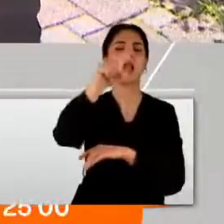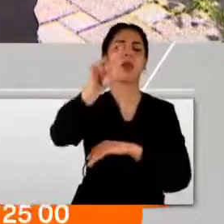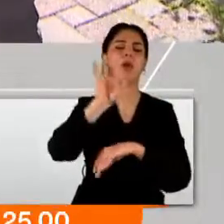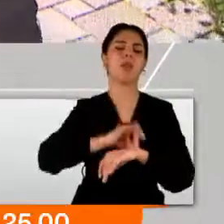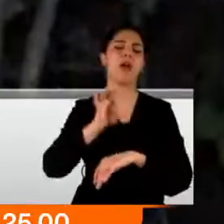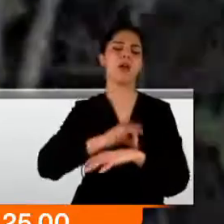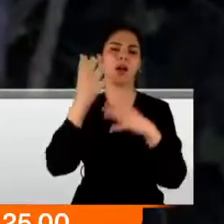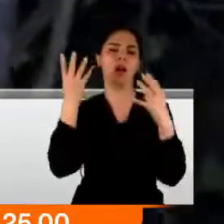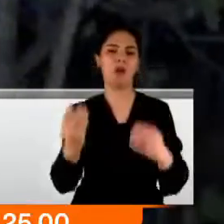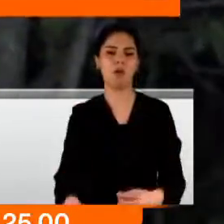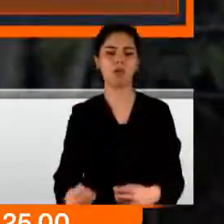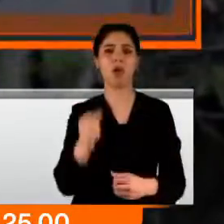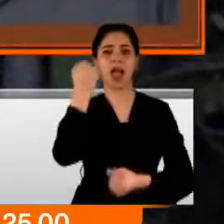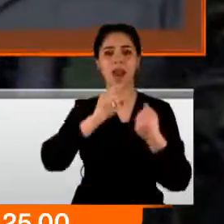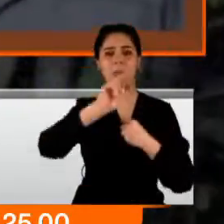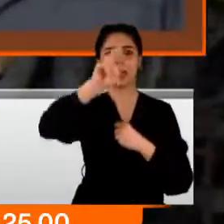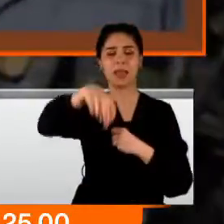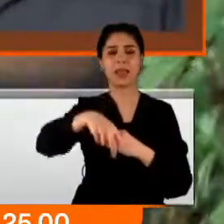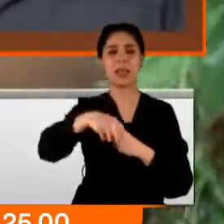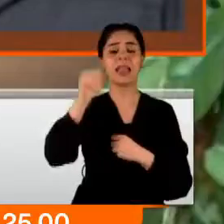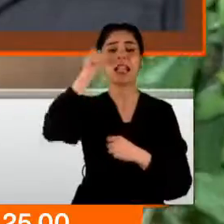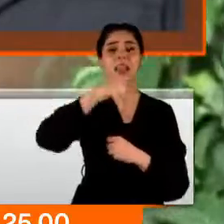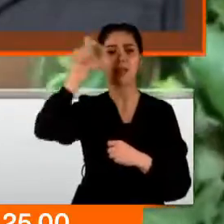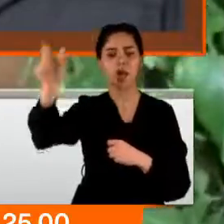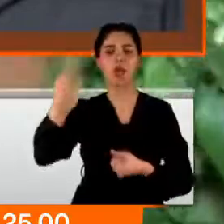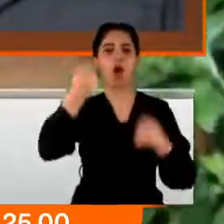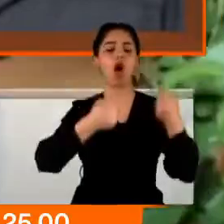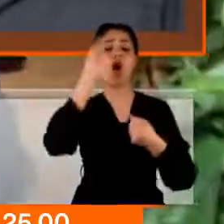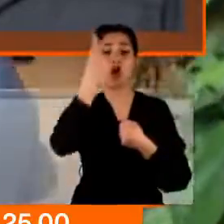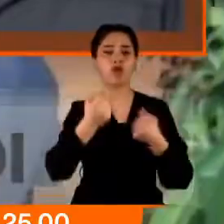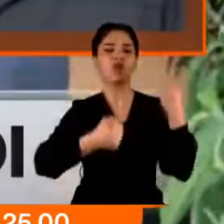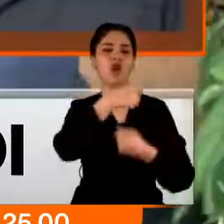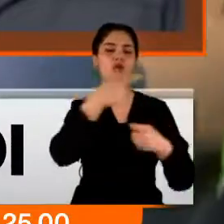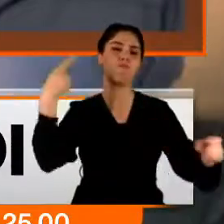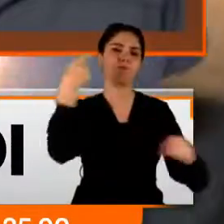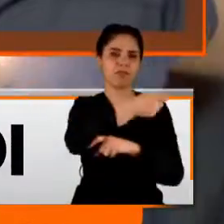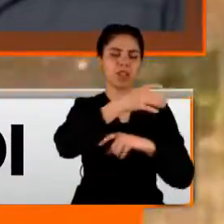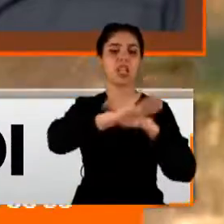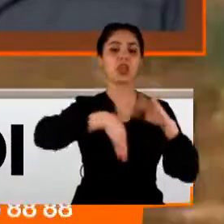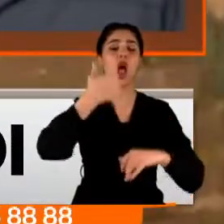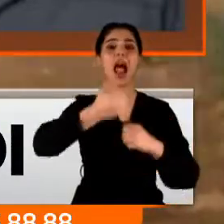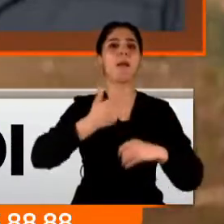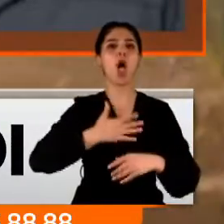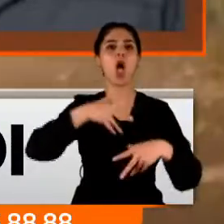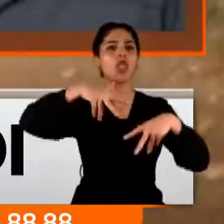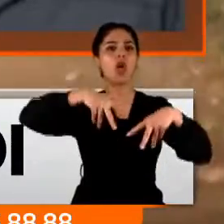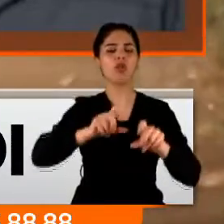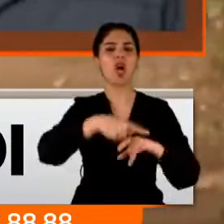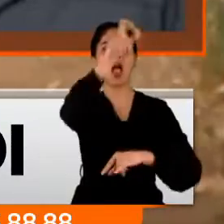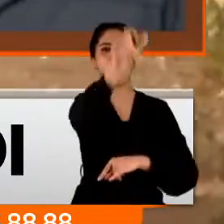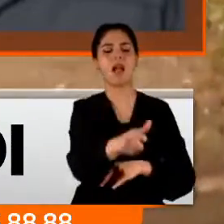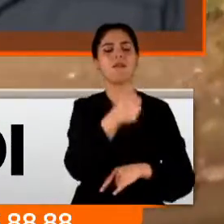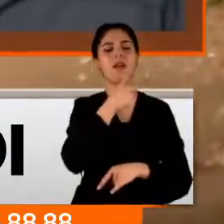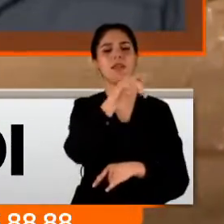sonrasında yaşandı. Araçtan inen saldırgan önce şoför Murat Demirtaş'a ateş açtı. Ardından aracın ön koltuğunda oturan Halil Falyalı'yı